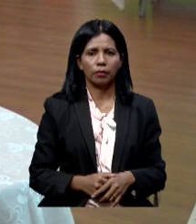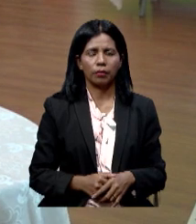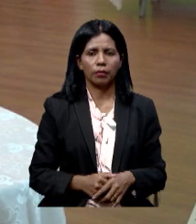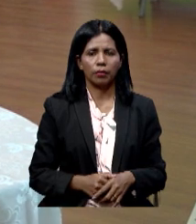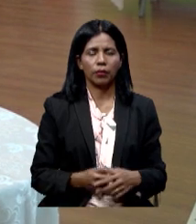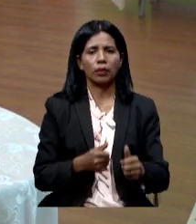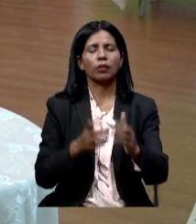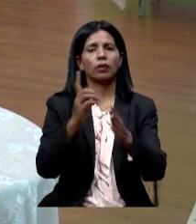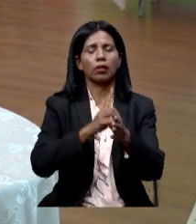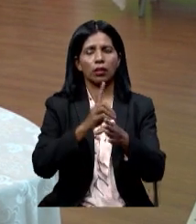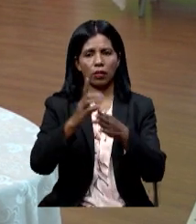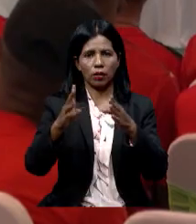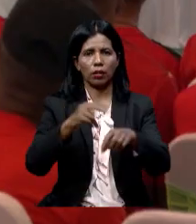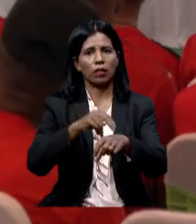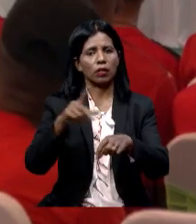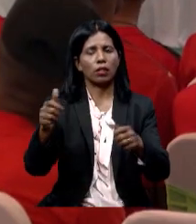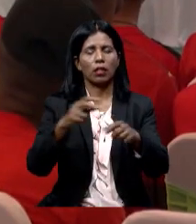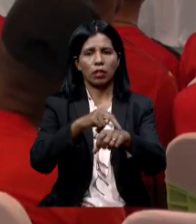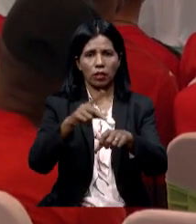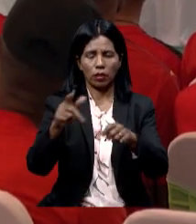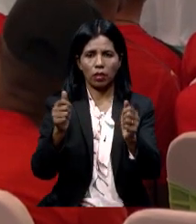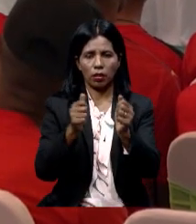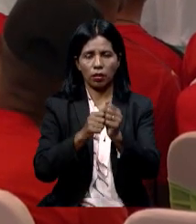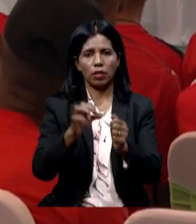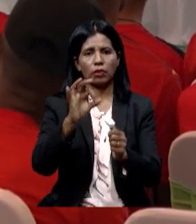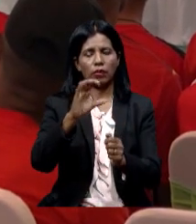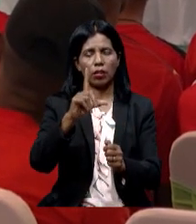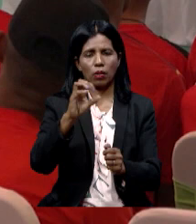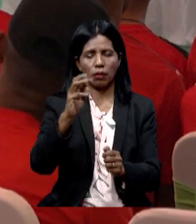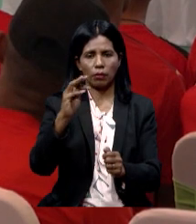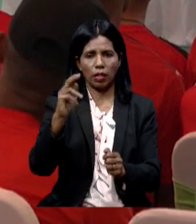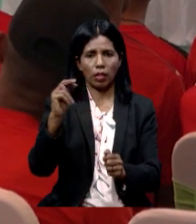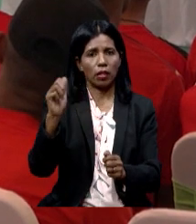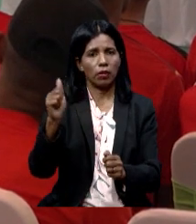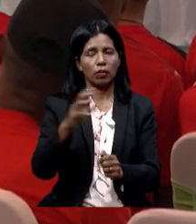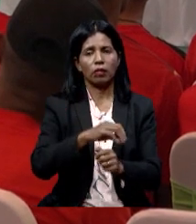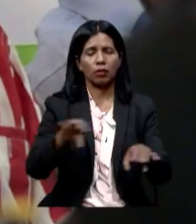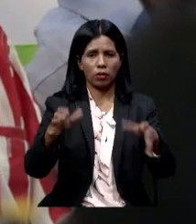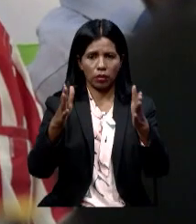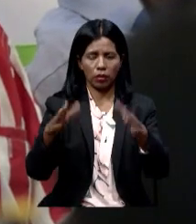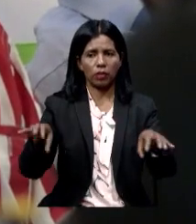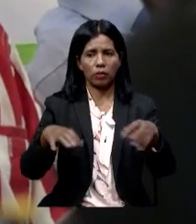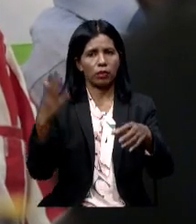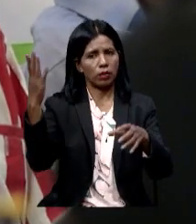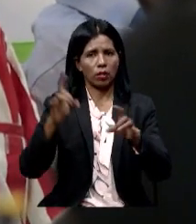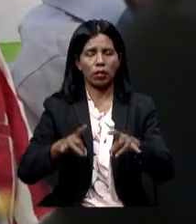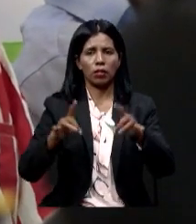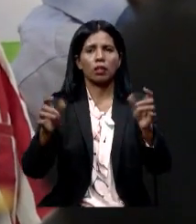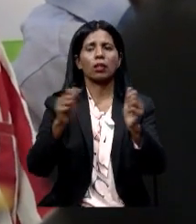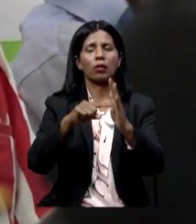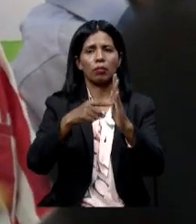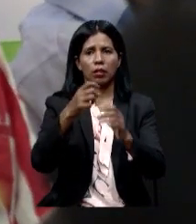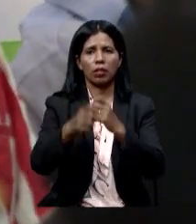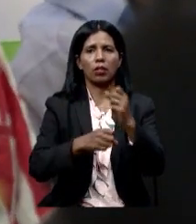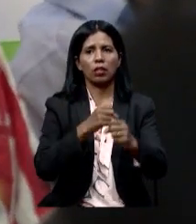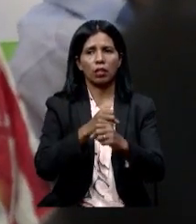Tuir diretor Direção Nacional Emprego Exterior, Filomeno Soares, trabalhador Sirenebe Maca Serviço e Austrália, Rahu Sitinan